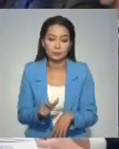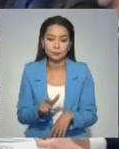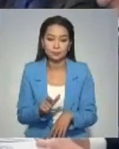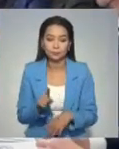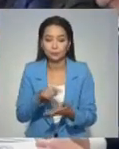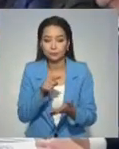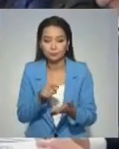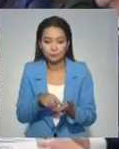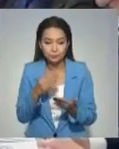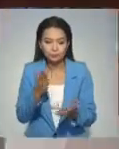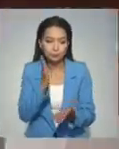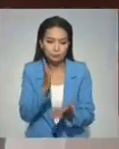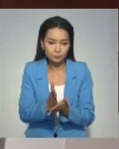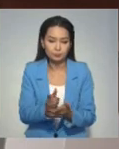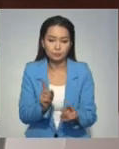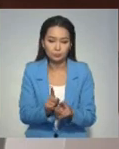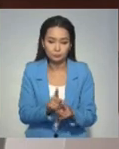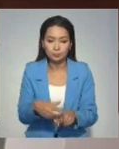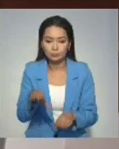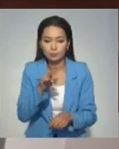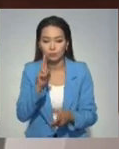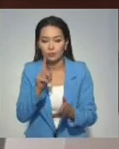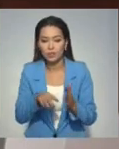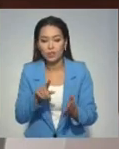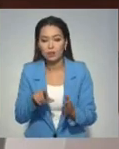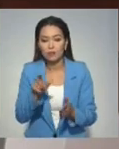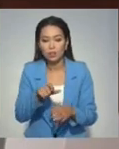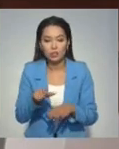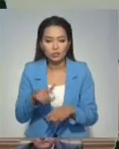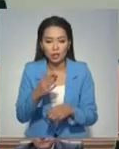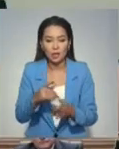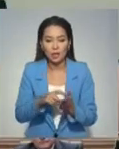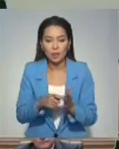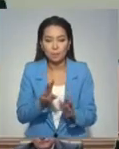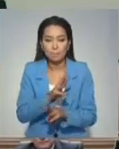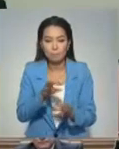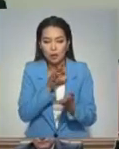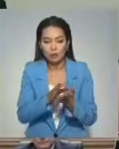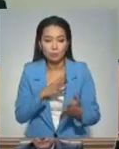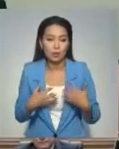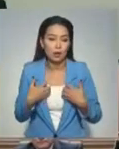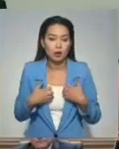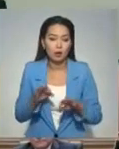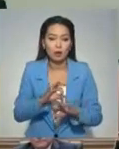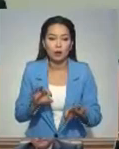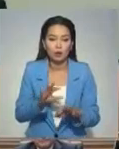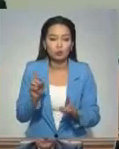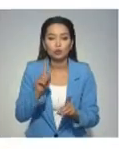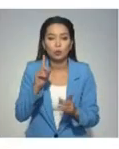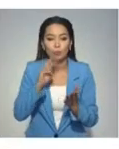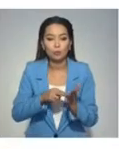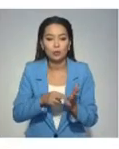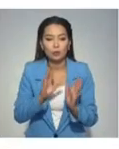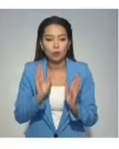президента, а теперь и прямой призыв премьера, никто из членов Кабмина не ответил. Каждый поспешил лишь отрапортовать, что намерен сделать в